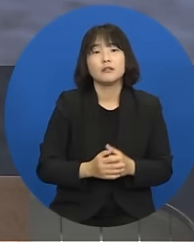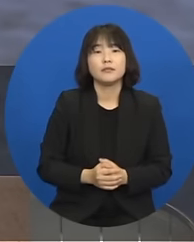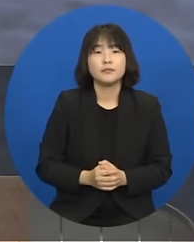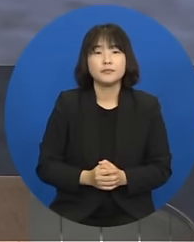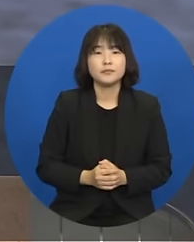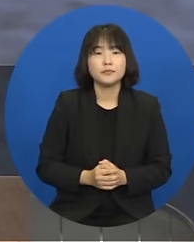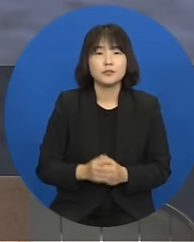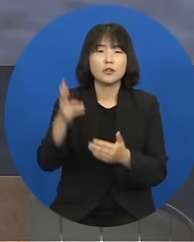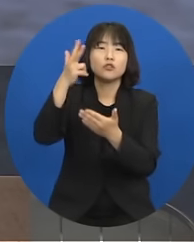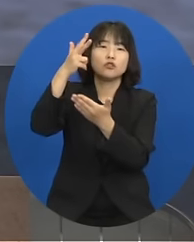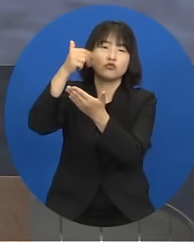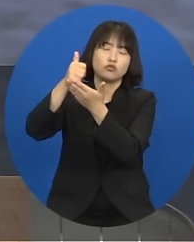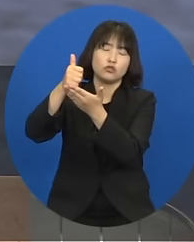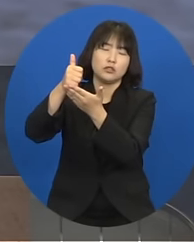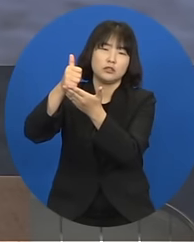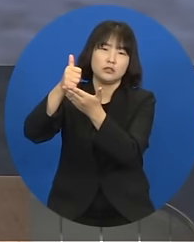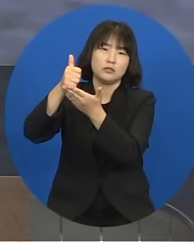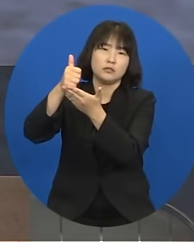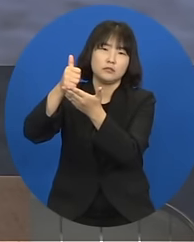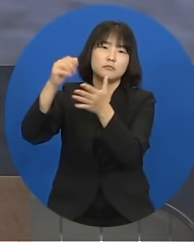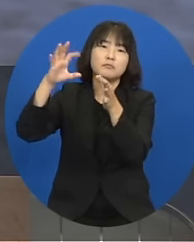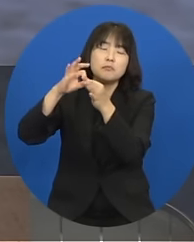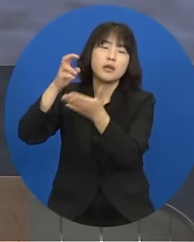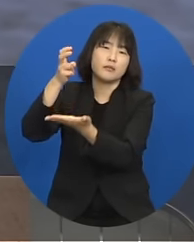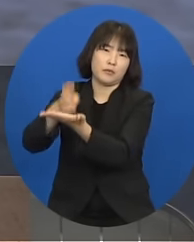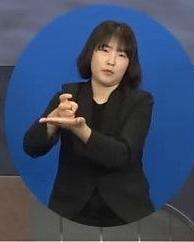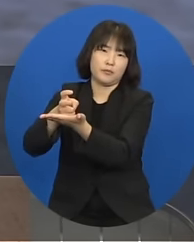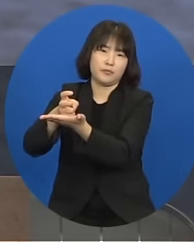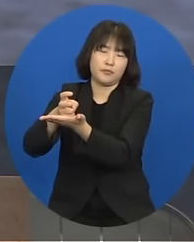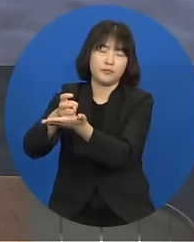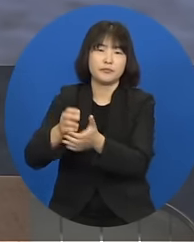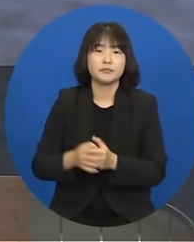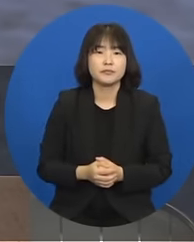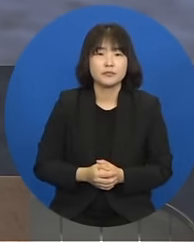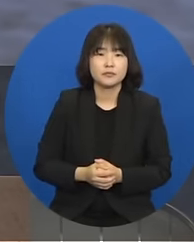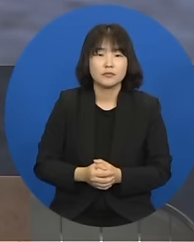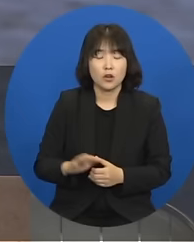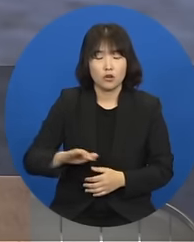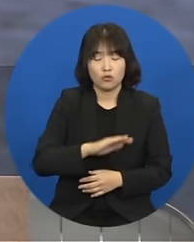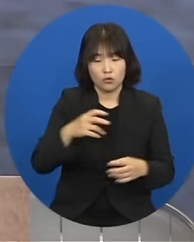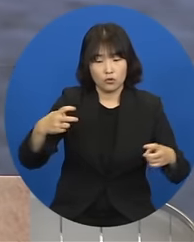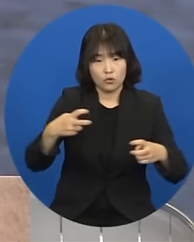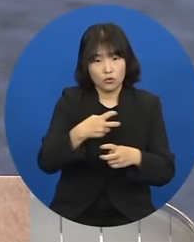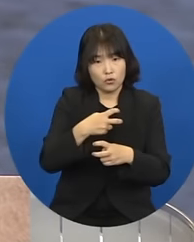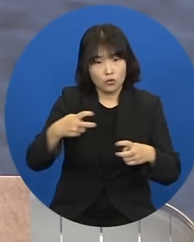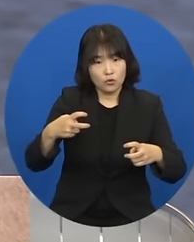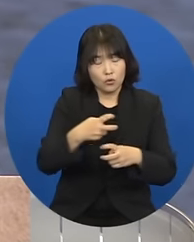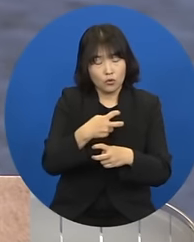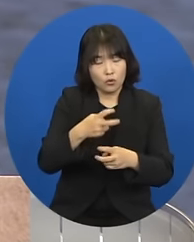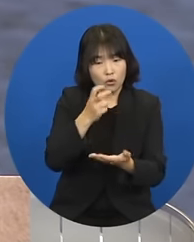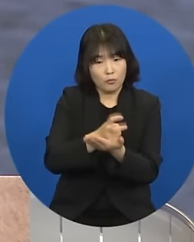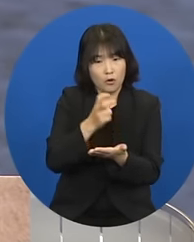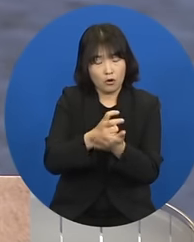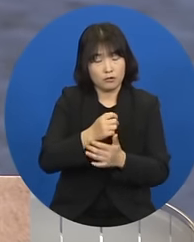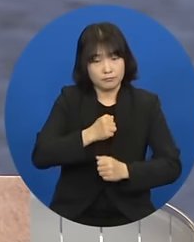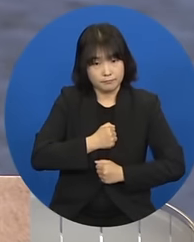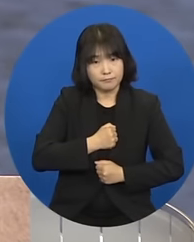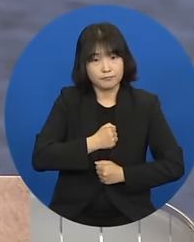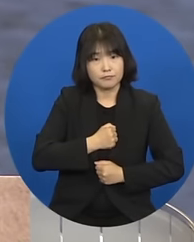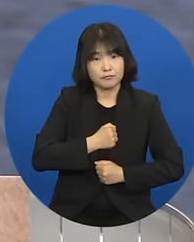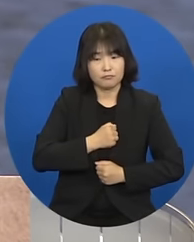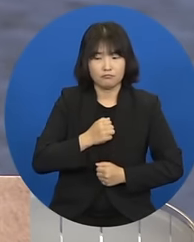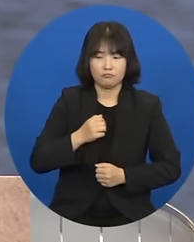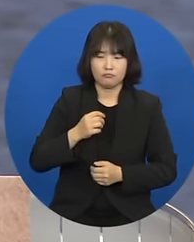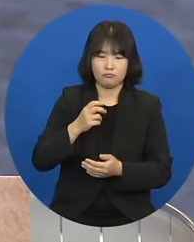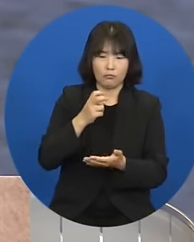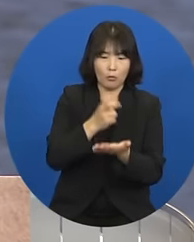있습니다. 주님의 법입니다. 주님의 법. 우리가 교통법규를 지키죠? 아 나는 내가 법을 만들며 살 거야. 이런 분